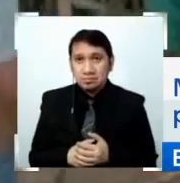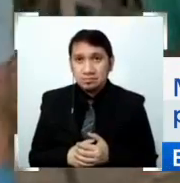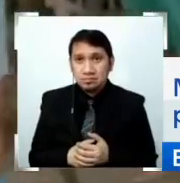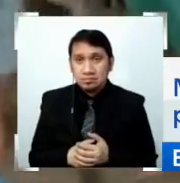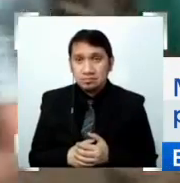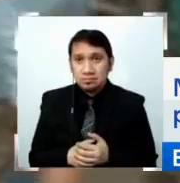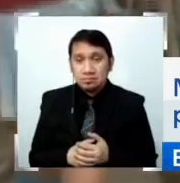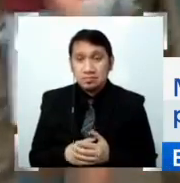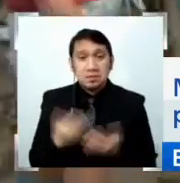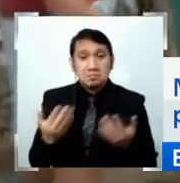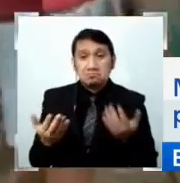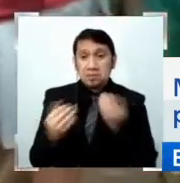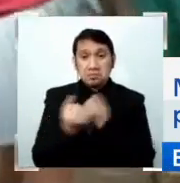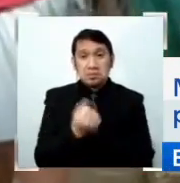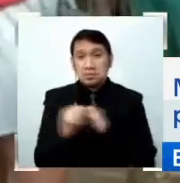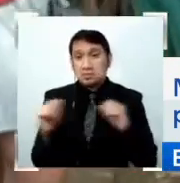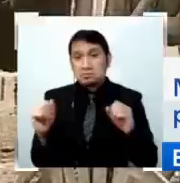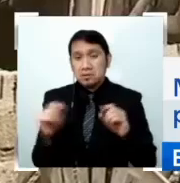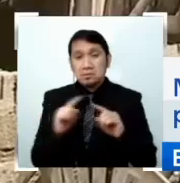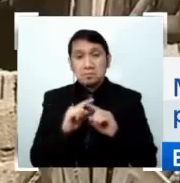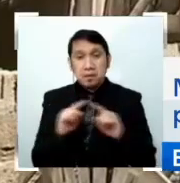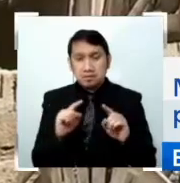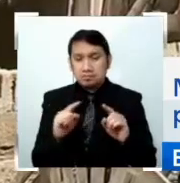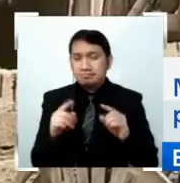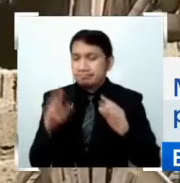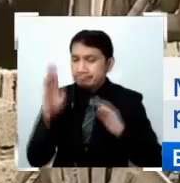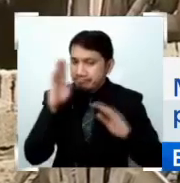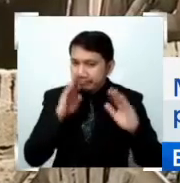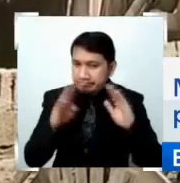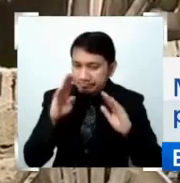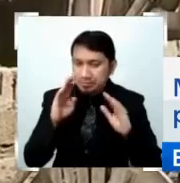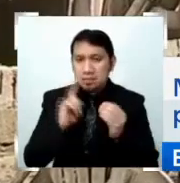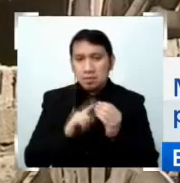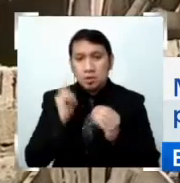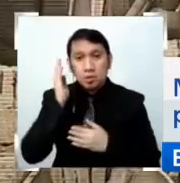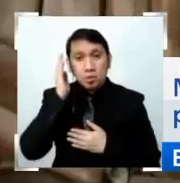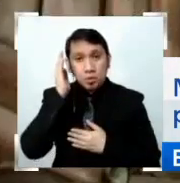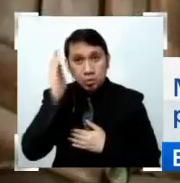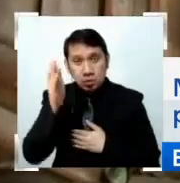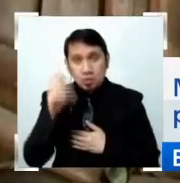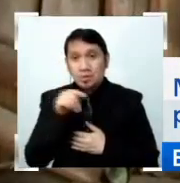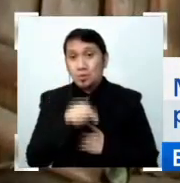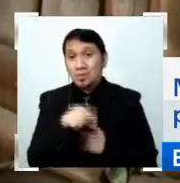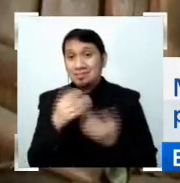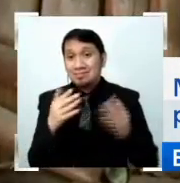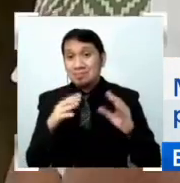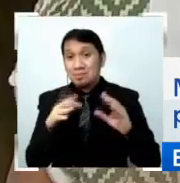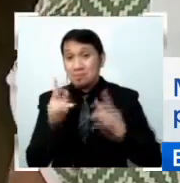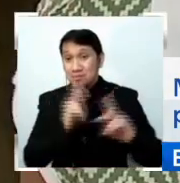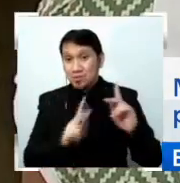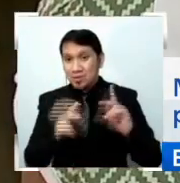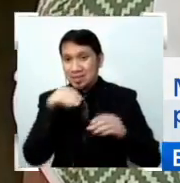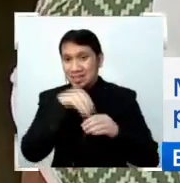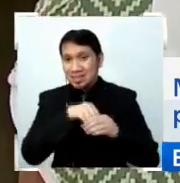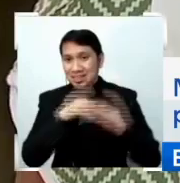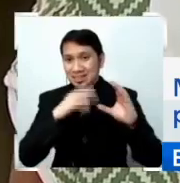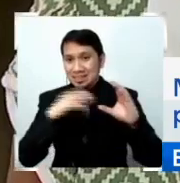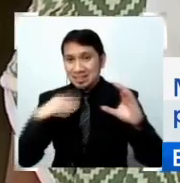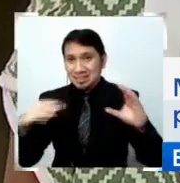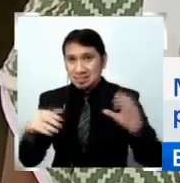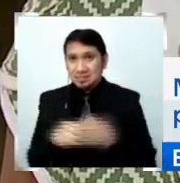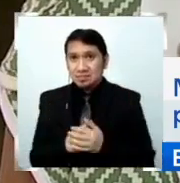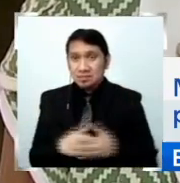Nakaligtas man sa kalamidad, pero problemado sa kinabukasan ang mga taga Bangar, La Union. Tumas ng tubig,